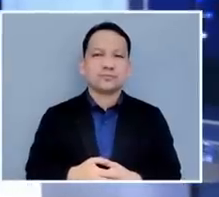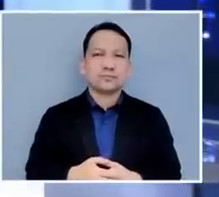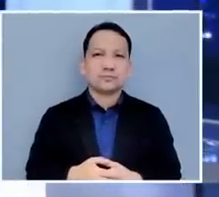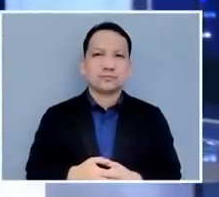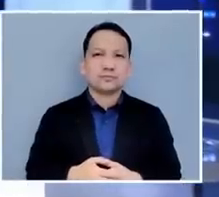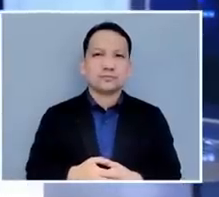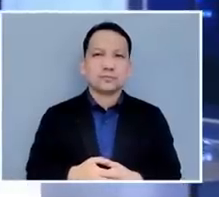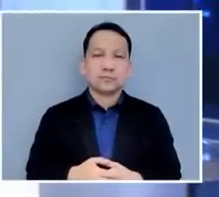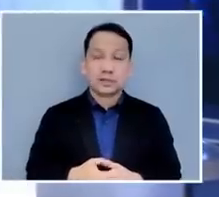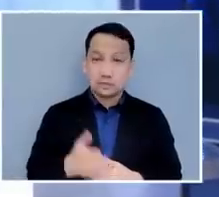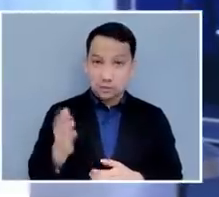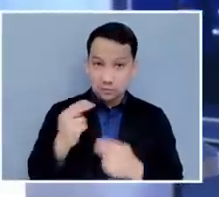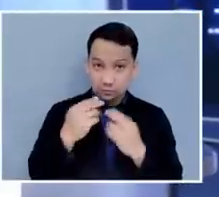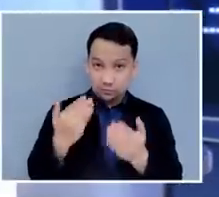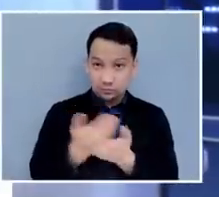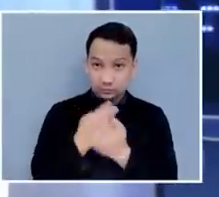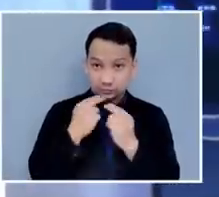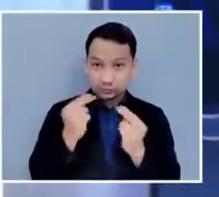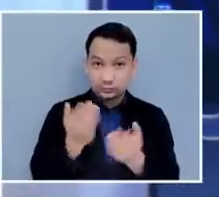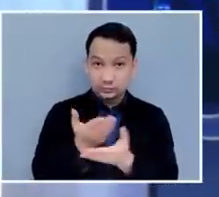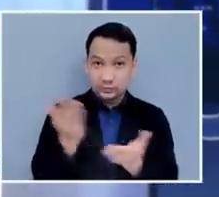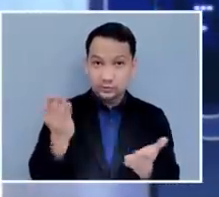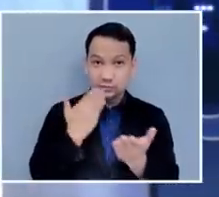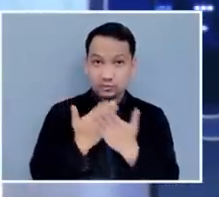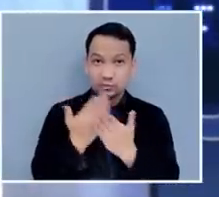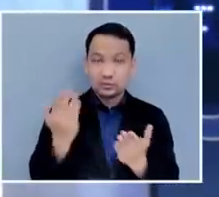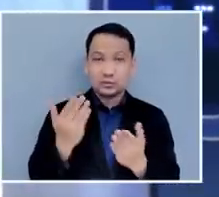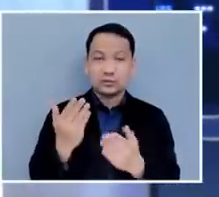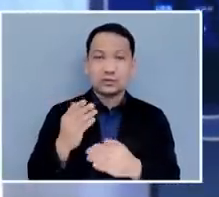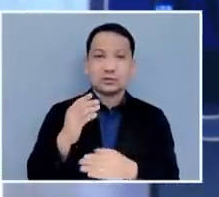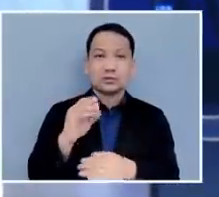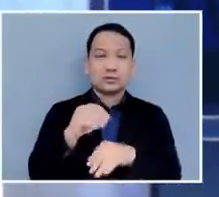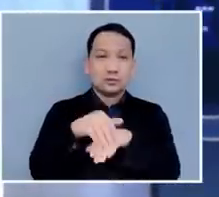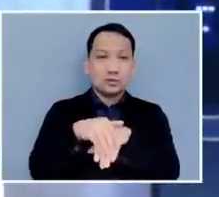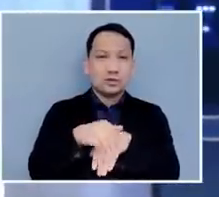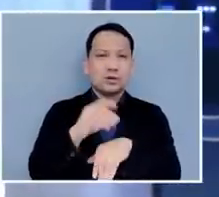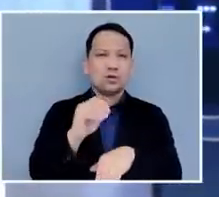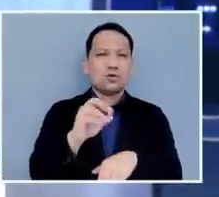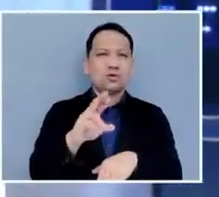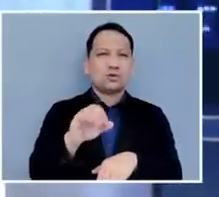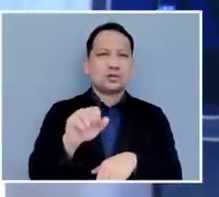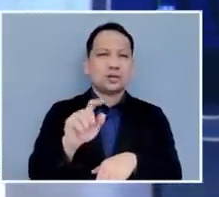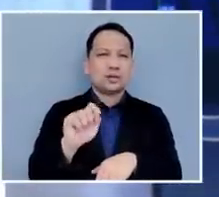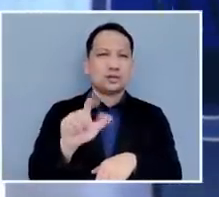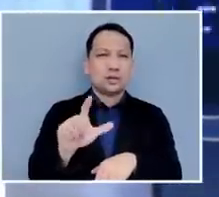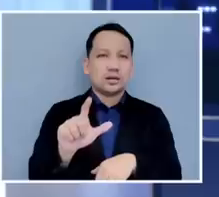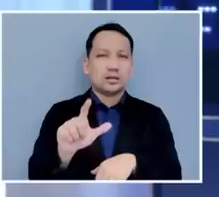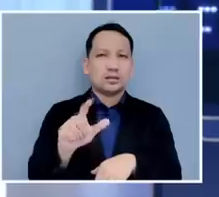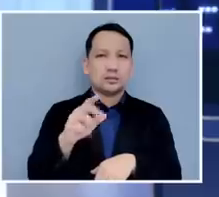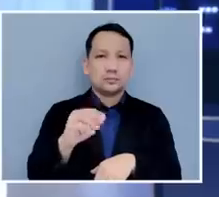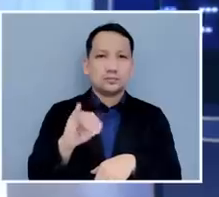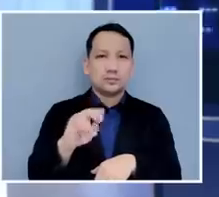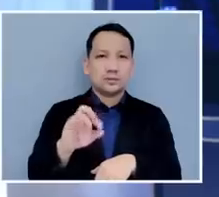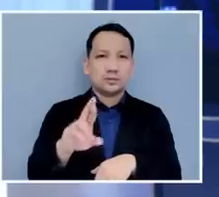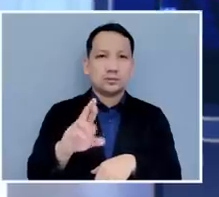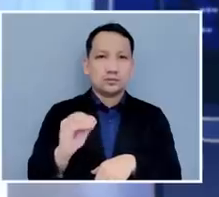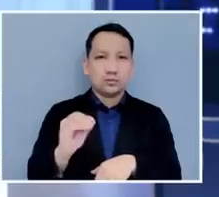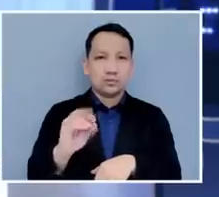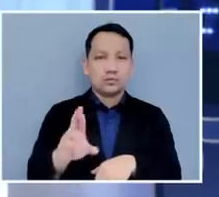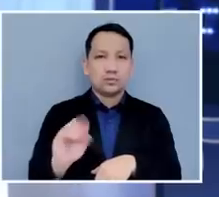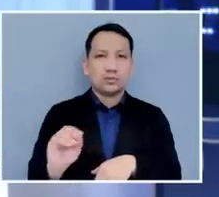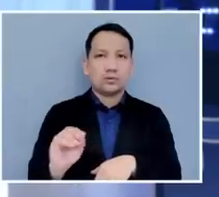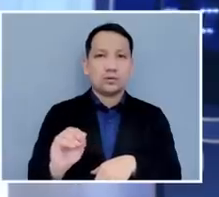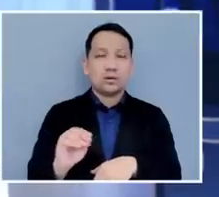Ito, may magandang balita sa mga kababayan ko sa Oriental Mindoro. Magsisimula nang tumanggap ng aplikasyon sa Lunes